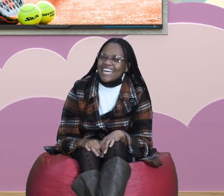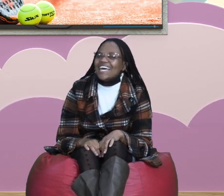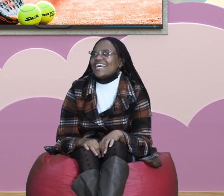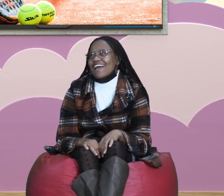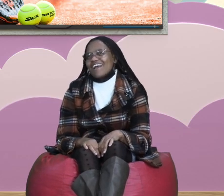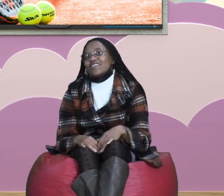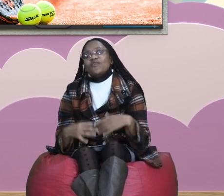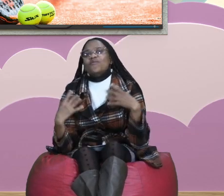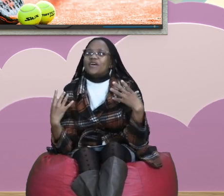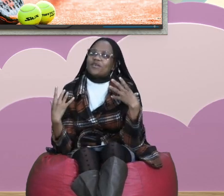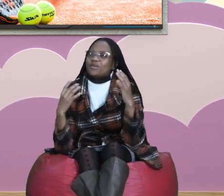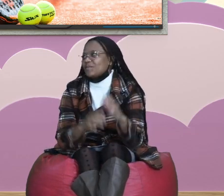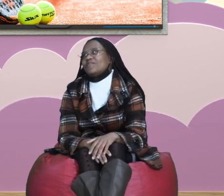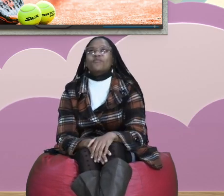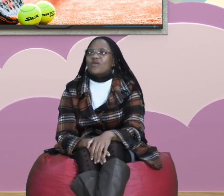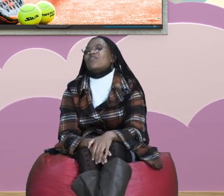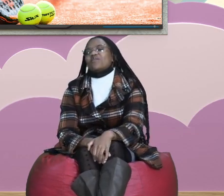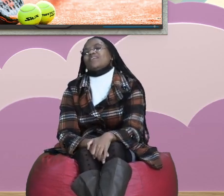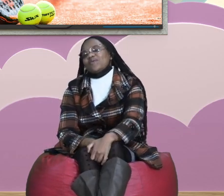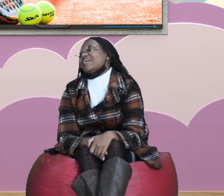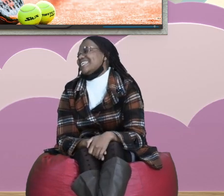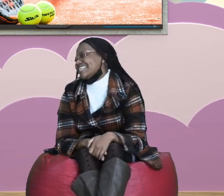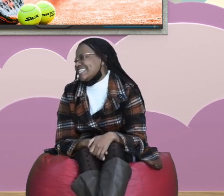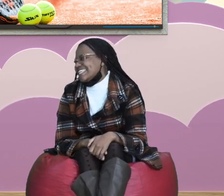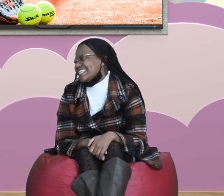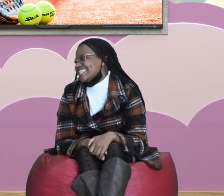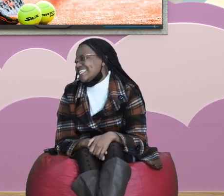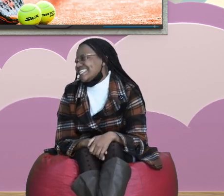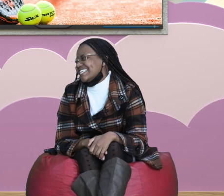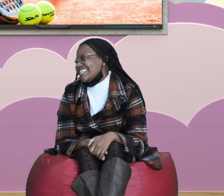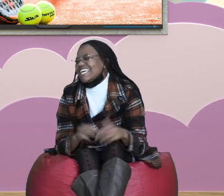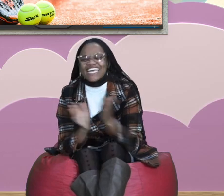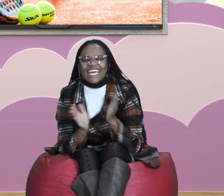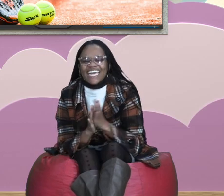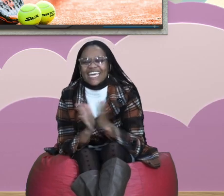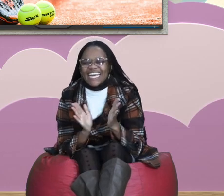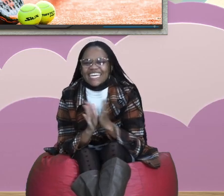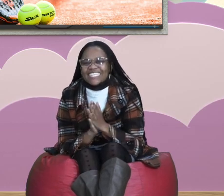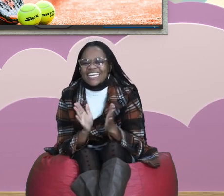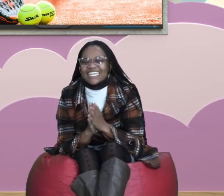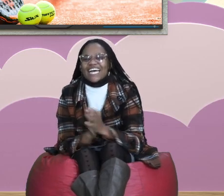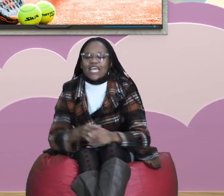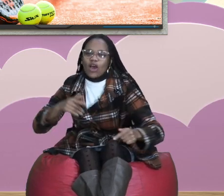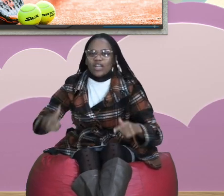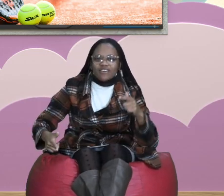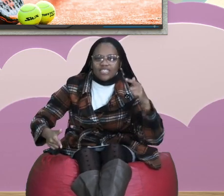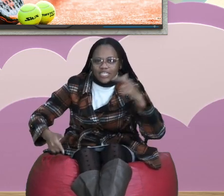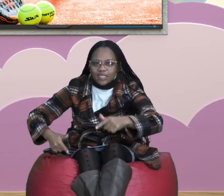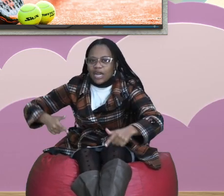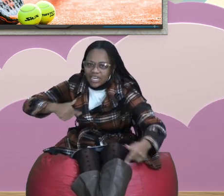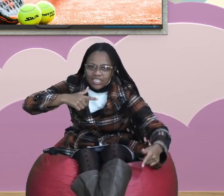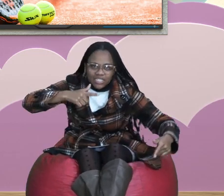Okay. Ja, hy het mooi groot wit oë. Is dit SpongeBob SquarePants? Dit is